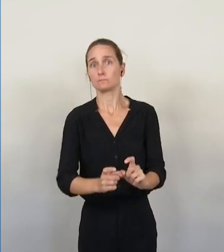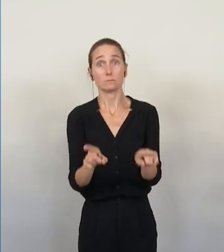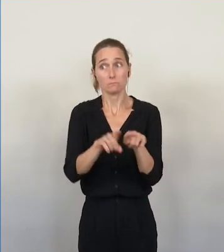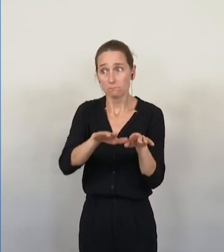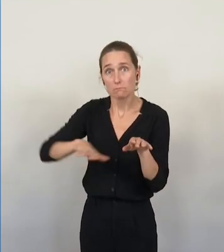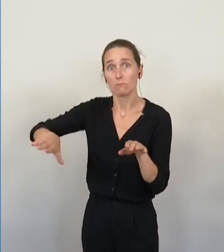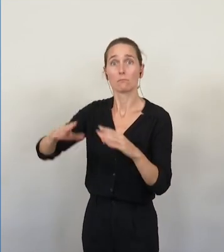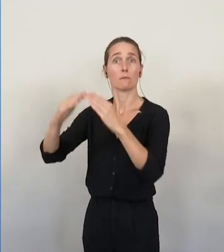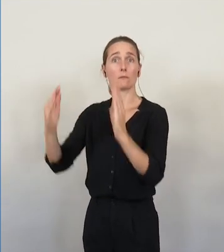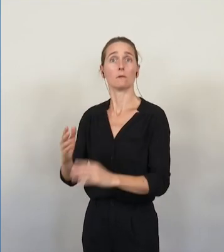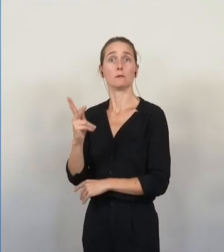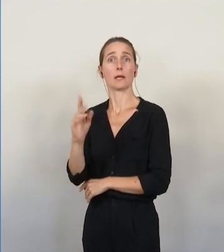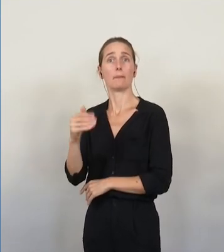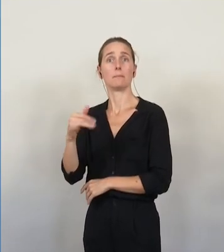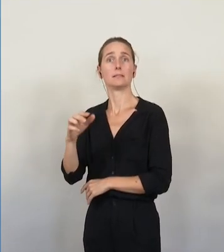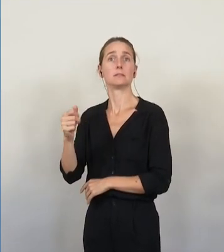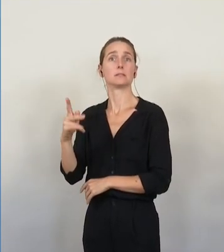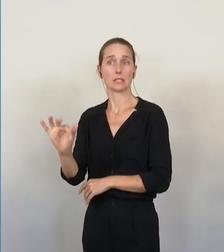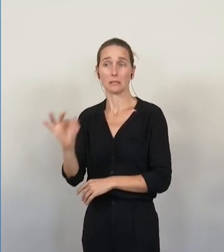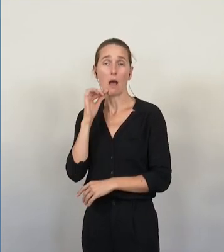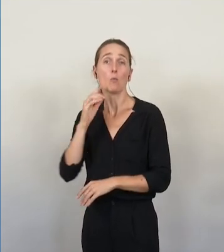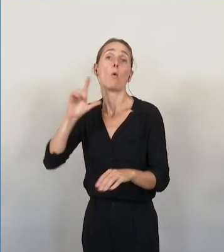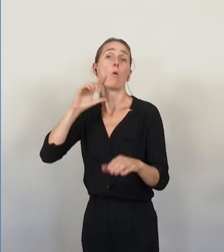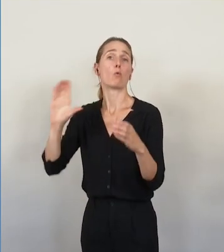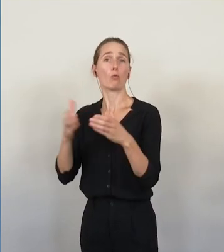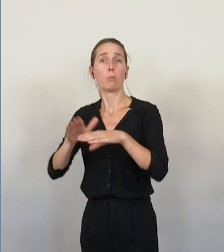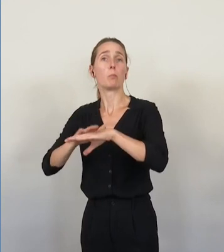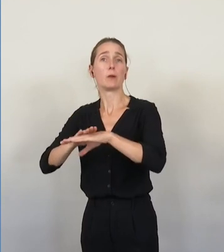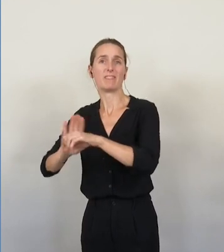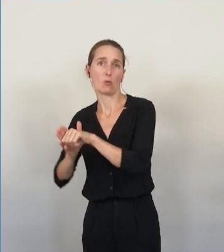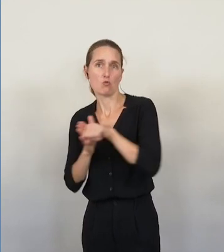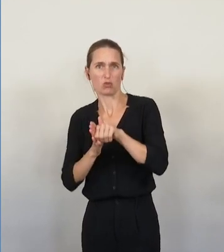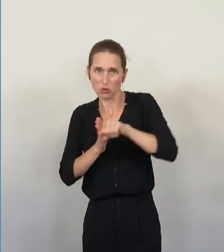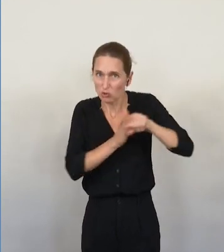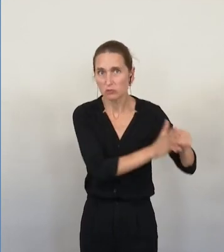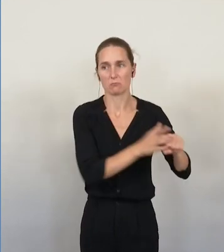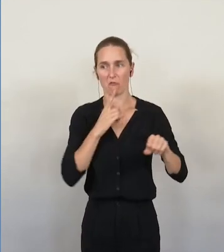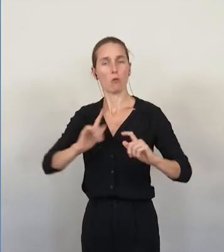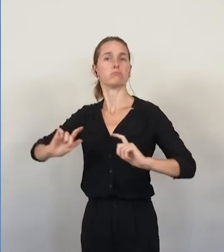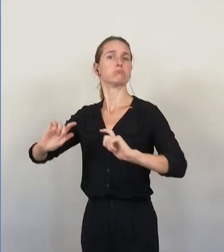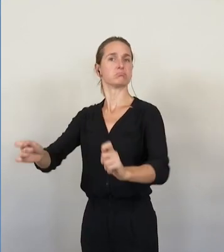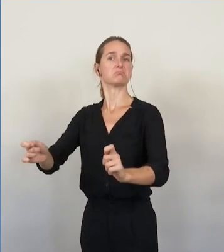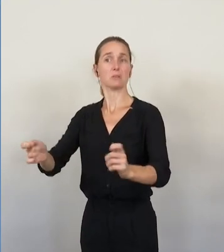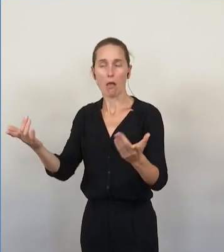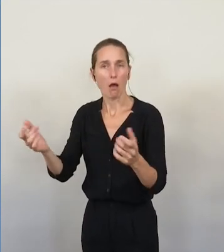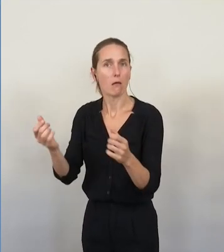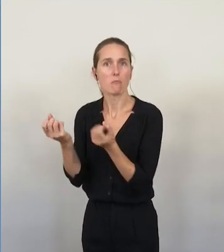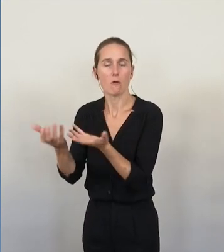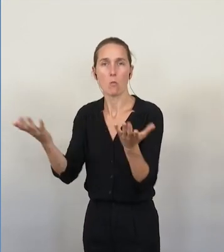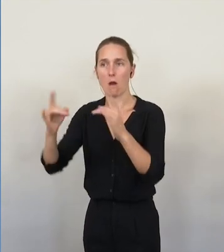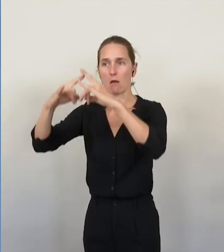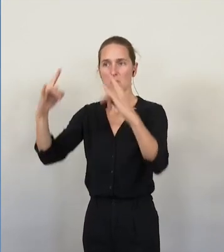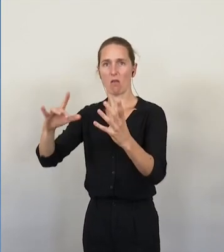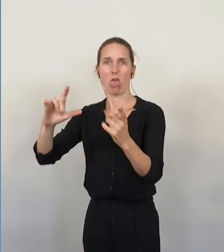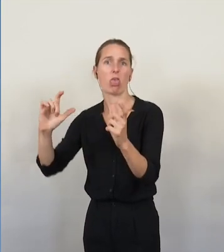que vous affectez à l'ultragauche et qui est en train de détruire cet édifice remarquable et donc pourquoi d'un côté vous